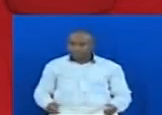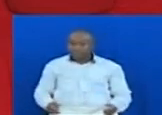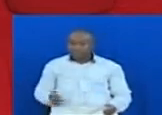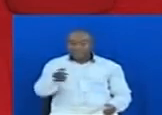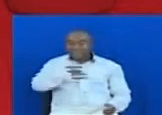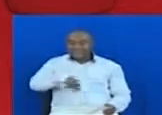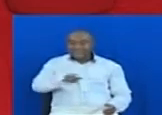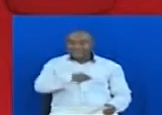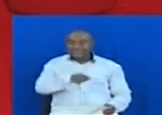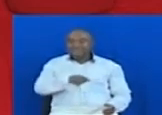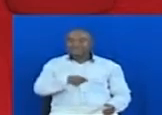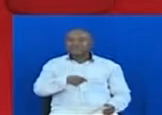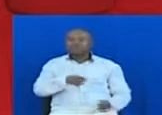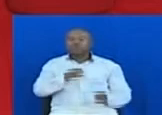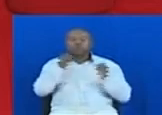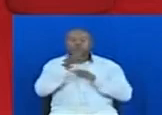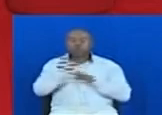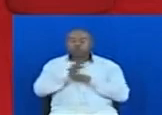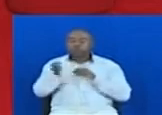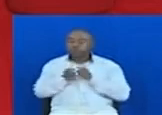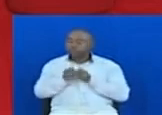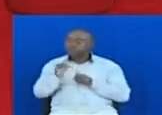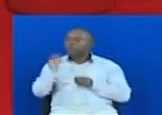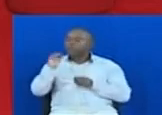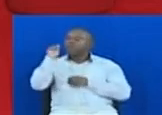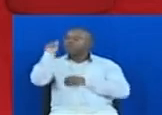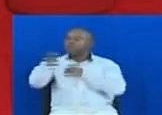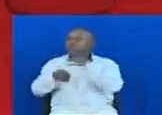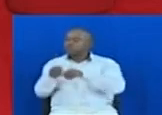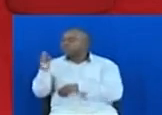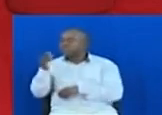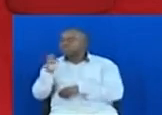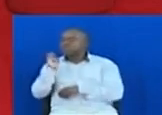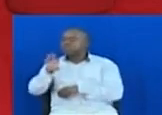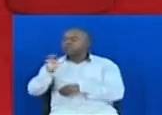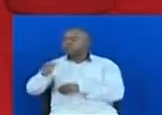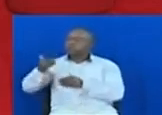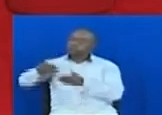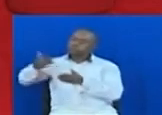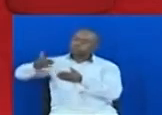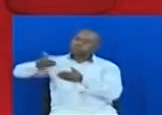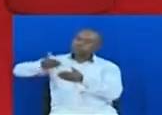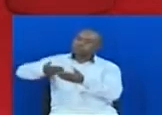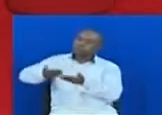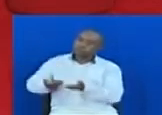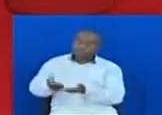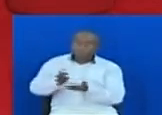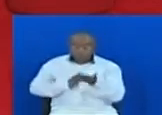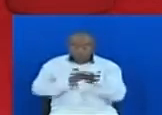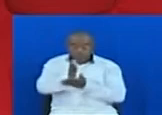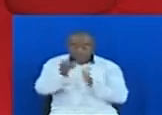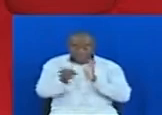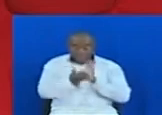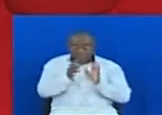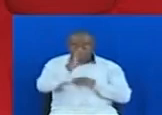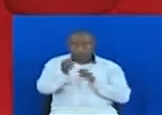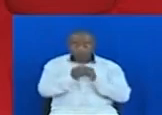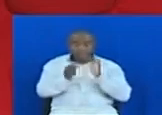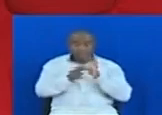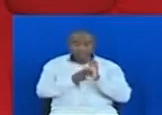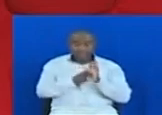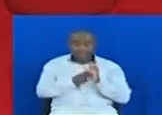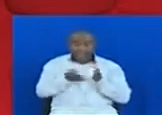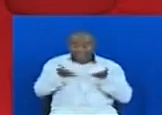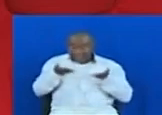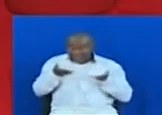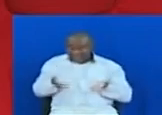na kodi za migodi miaka na miaka, tawala na tawala. Imekuja tumepitisha sheria hapo mwaka 2017. Leo